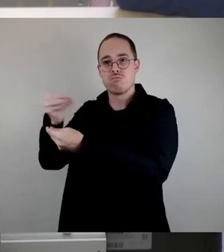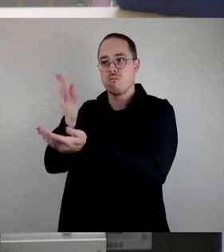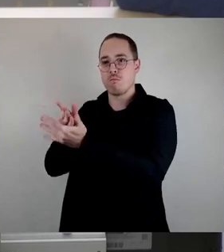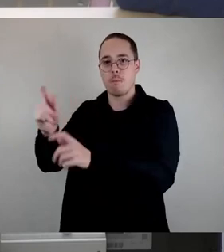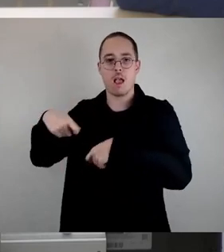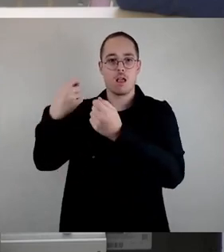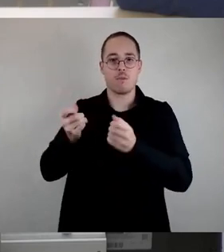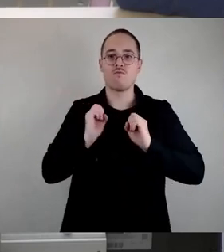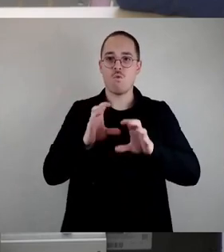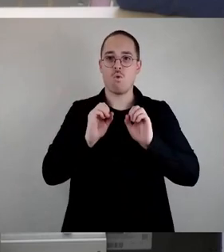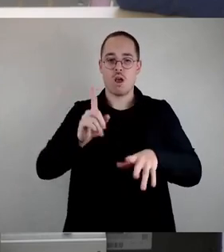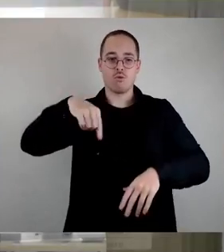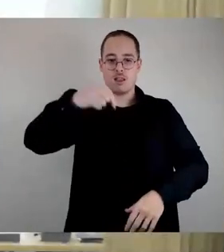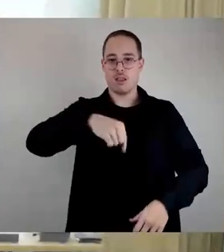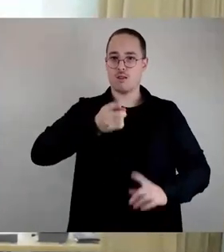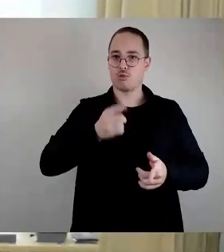Danke.